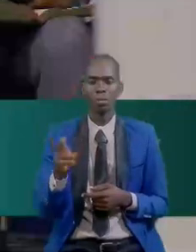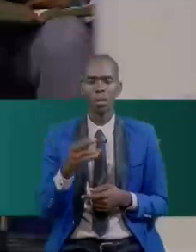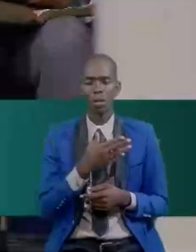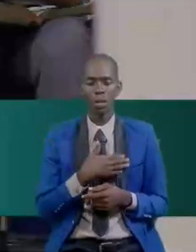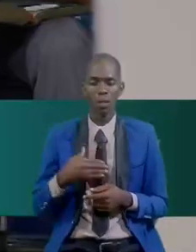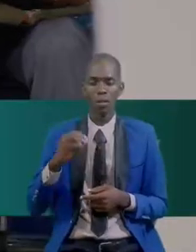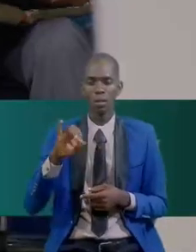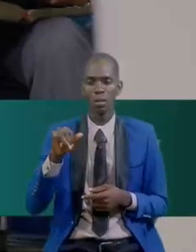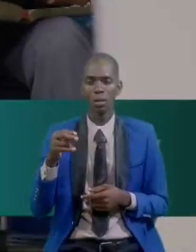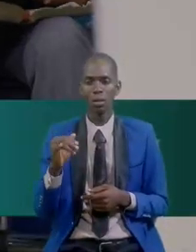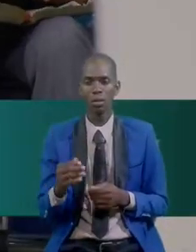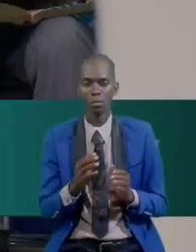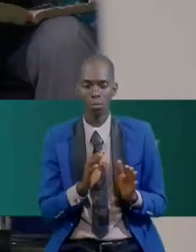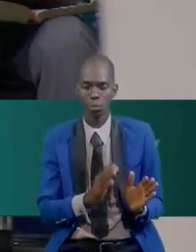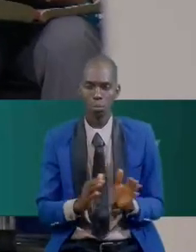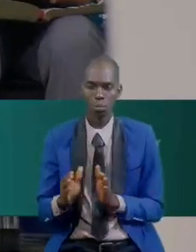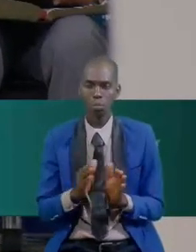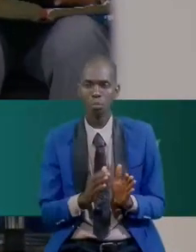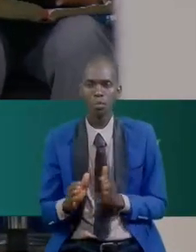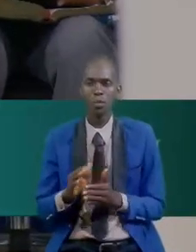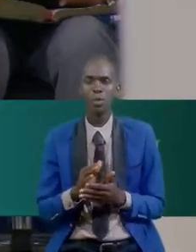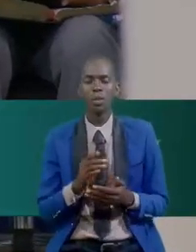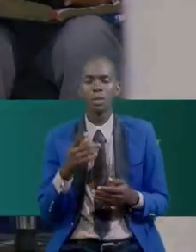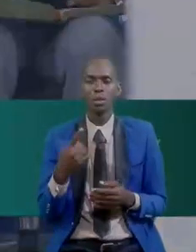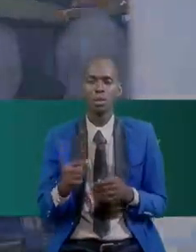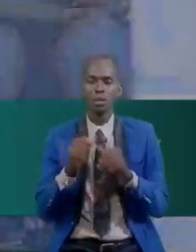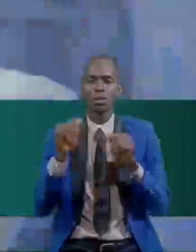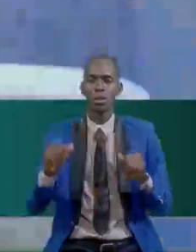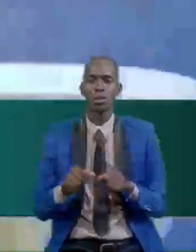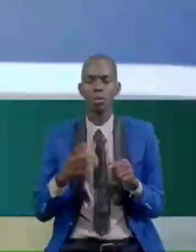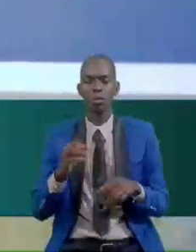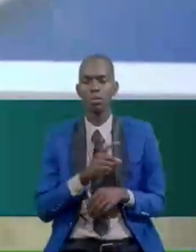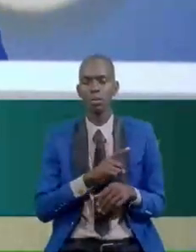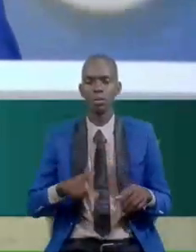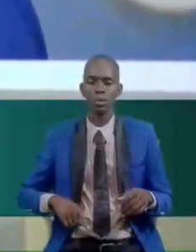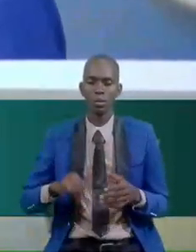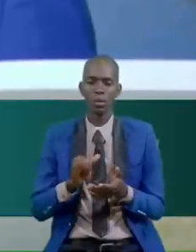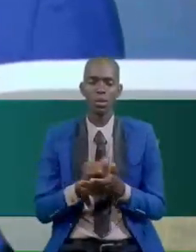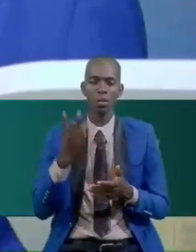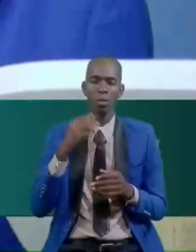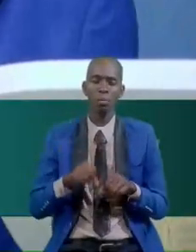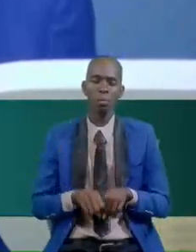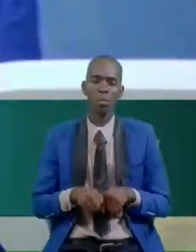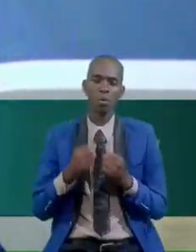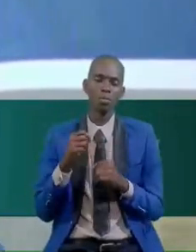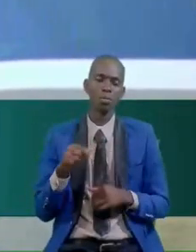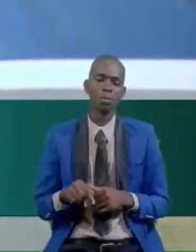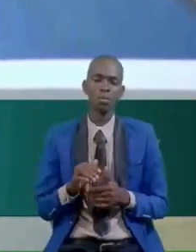Élie dit alors à tout le peuple, « Approchez-vous de moi. » Tout le peuple s'approcha de lui et Élie rétablit l'autel de l'Éternel.